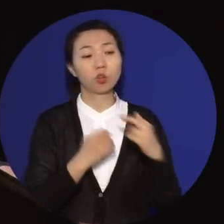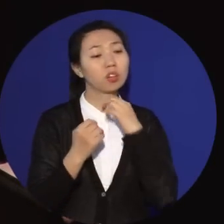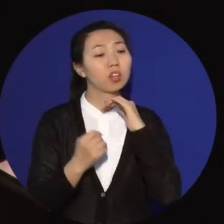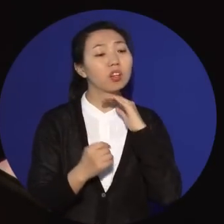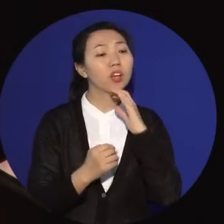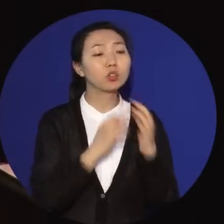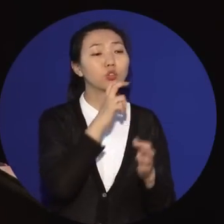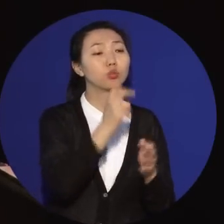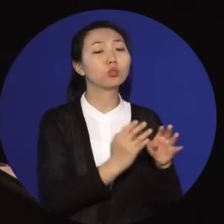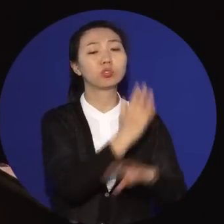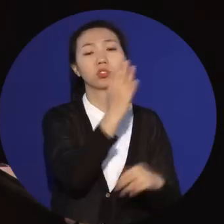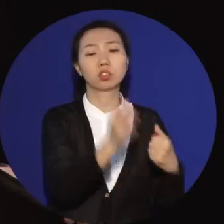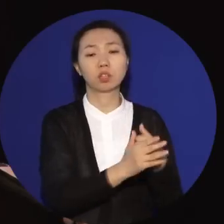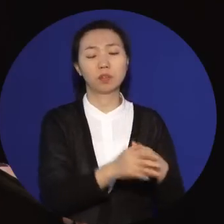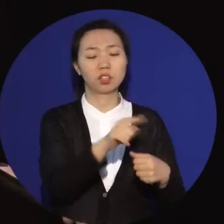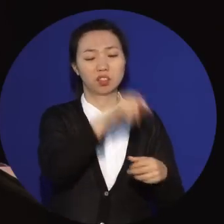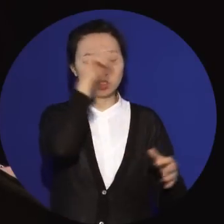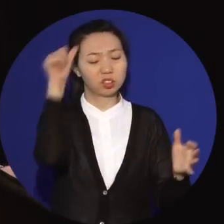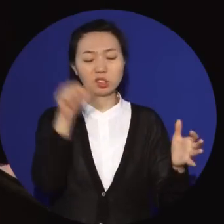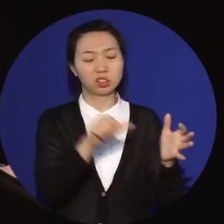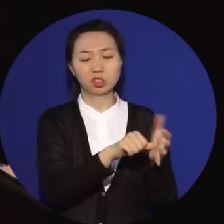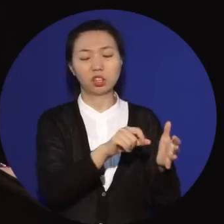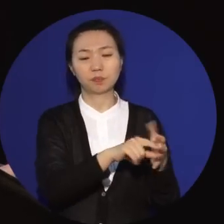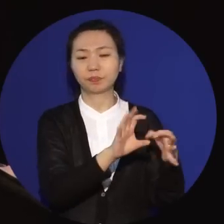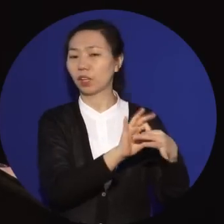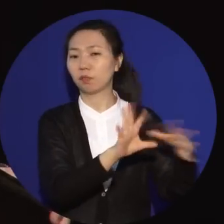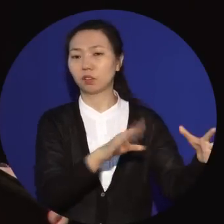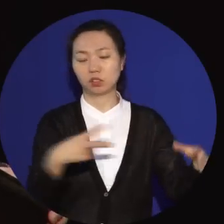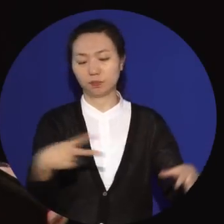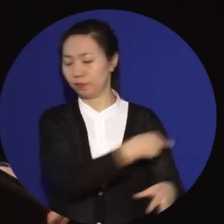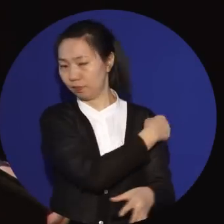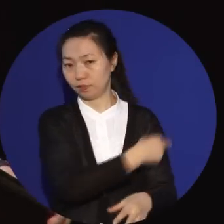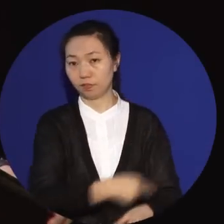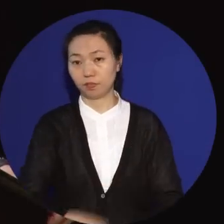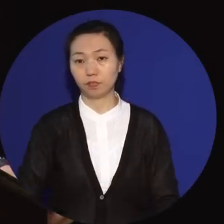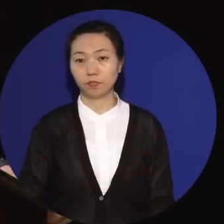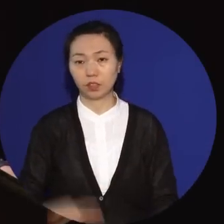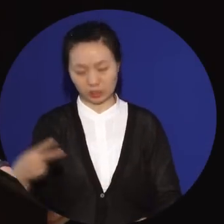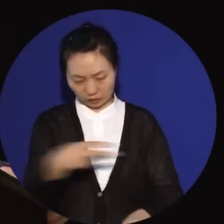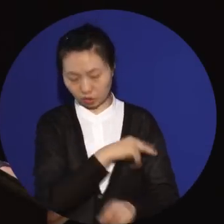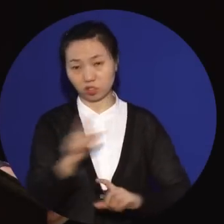스무 살 넘었기 때문에 네 알아서 살아라. 이렇게 딱 끊고 그 흔들리지 마세요.